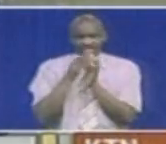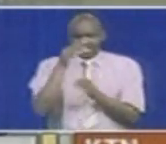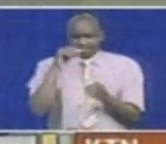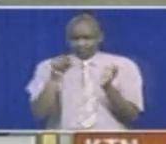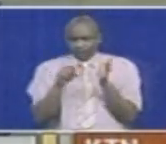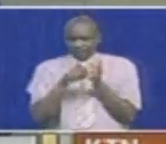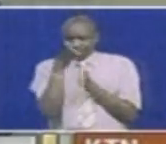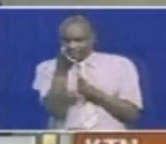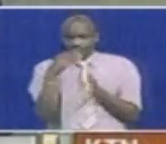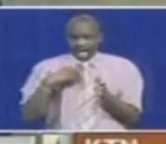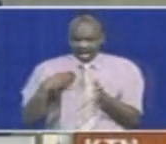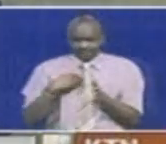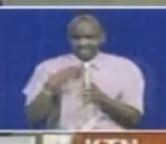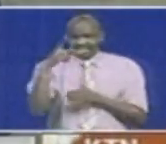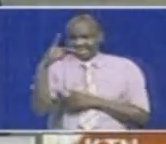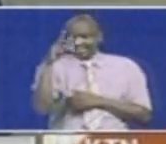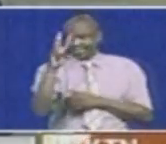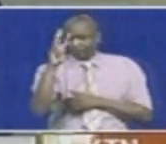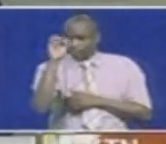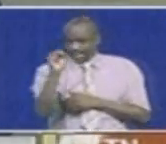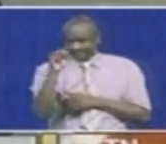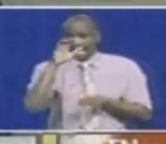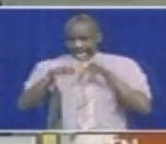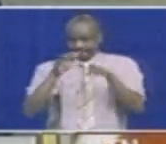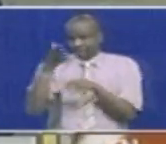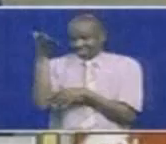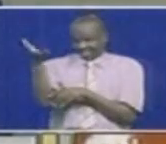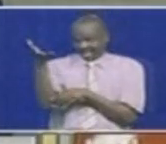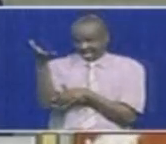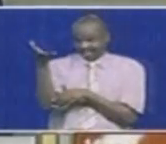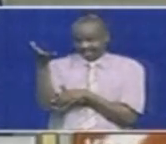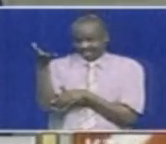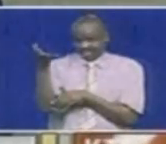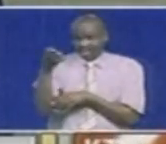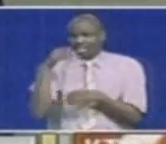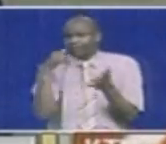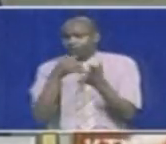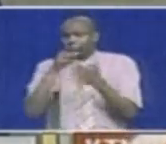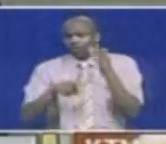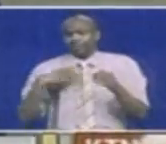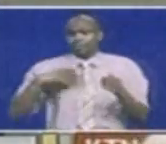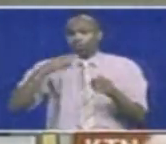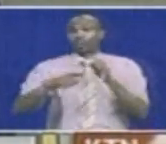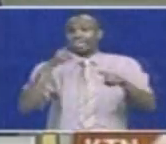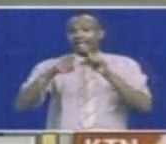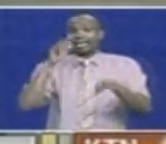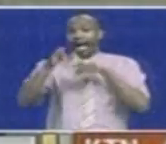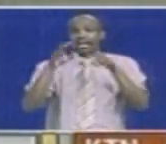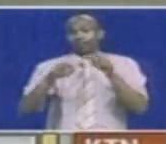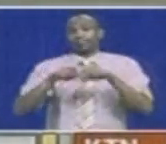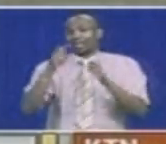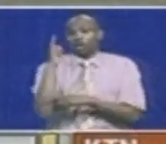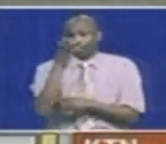uliopo hivi sasa kwenye shirika la hifadhi ya wanyamapori yani KWS kuhusiana na uwindaji haramu. Kwani kufikia